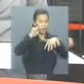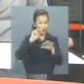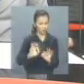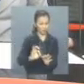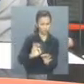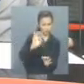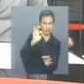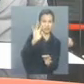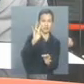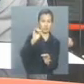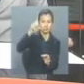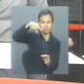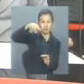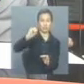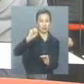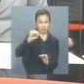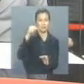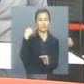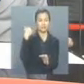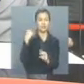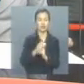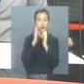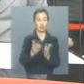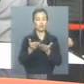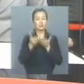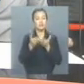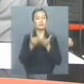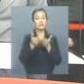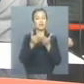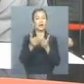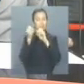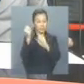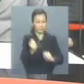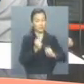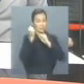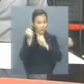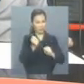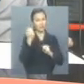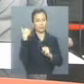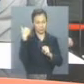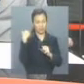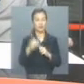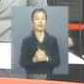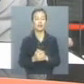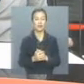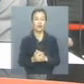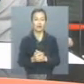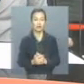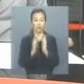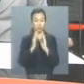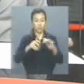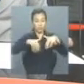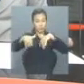ซนติเมตรแล้วนะคะประชาชนก็ต้องใช้เรือสัญจรเข้าแล้วก็ออกแทนนะคะส่วนชาวบ้านชุมชนพระราม2ซอ